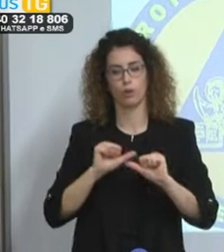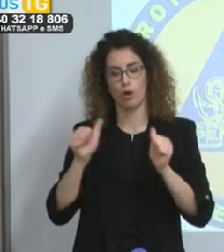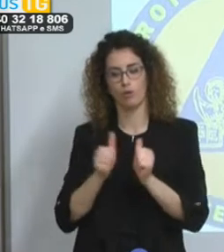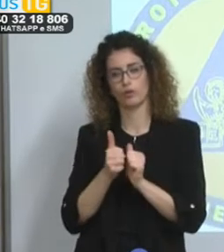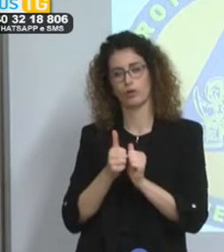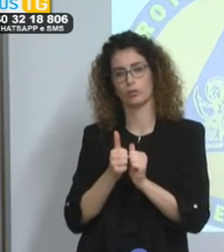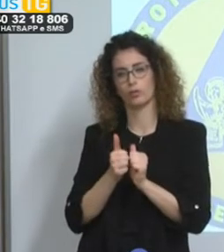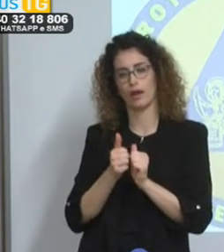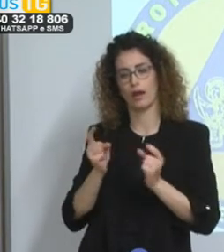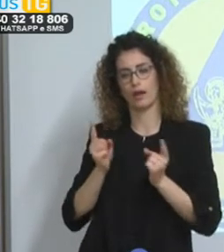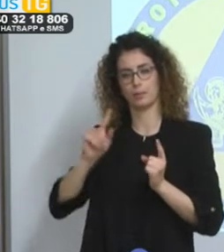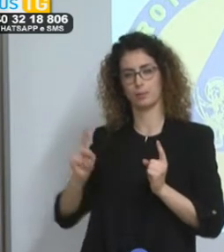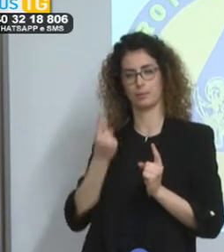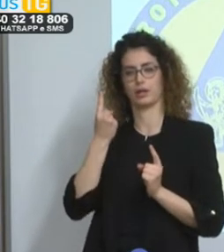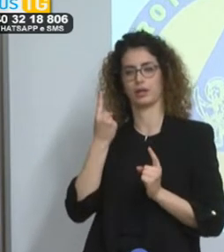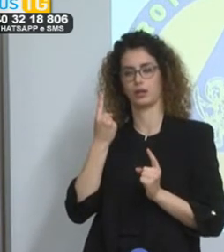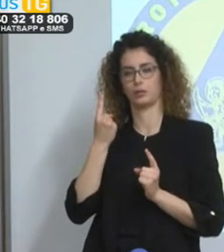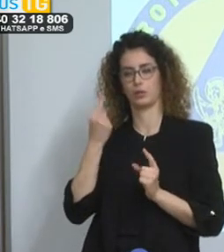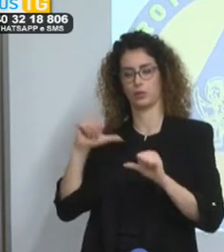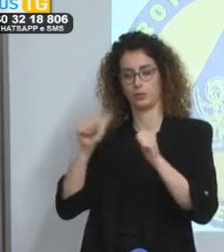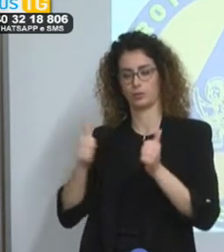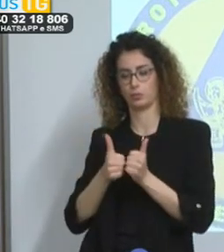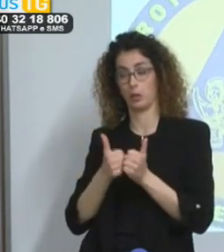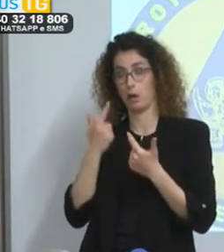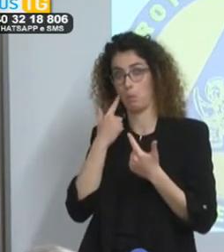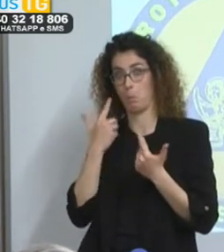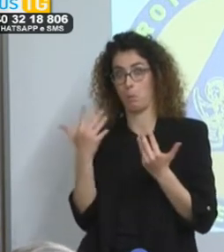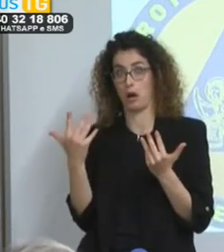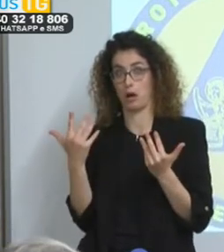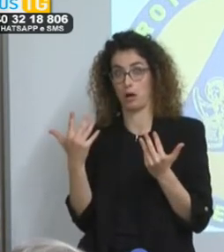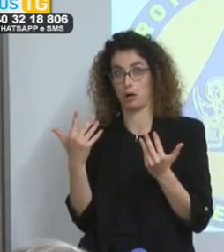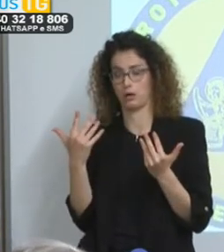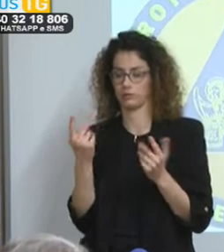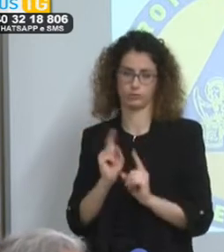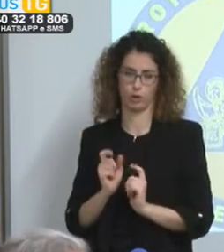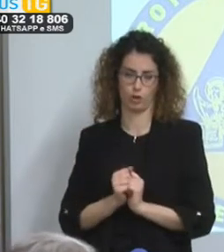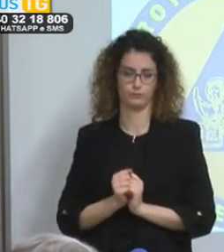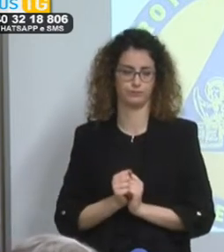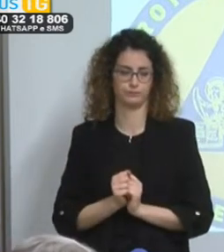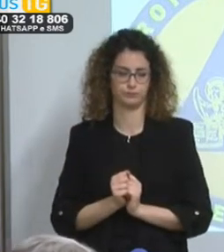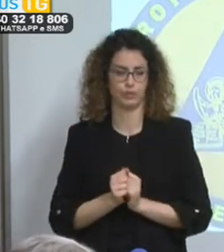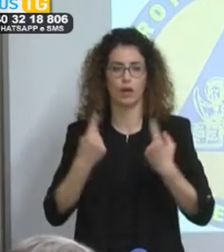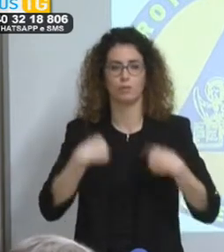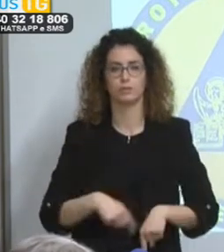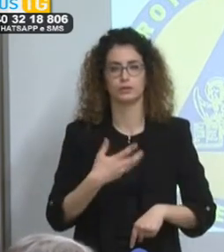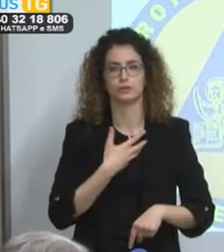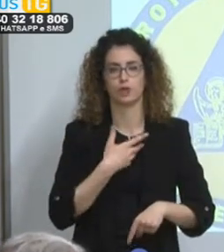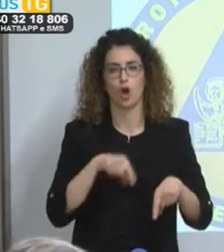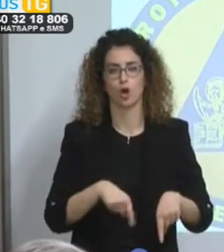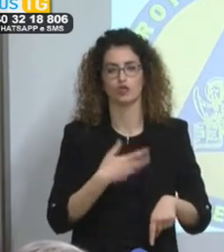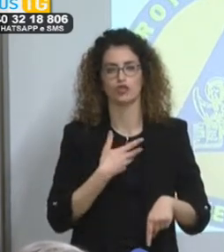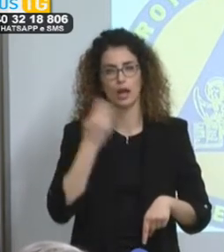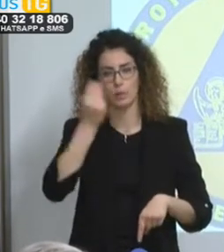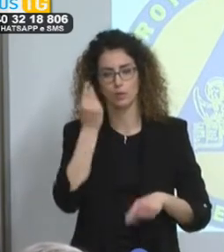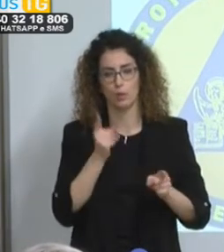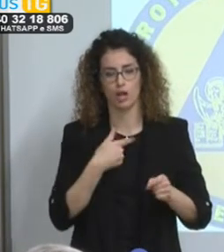che utilizzavamo nella prima fase, che era la formula dell'ignoto, no? Che non sapevamo nulla. Insomma, tant'è vero che oggi, se ci